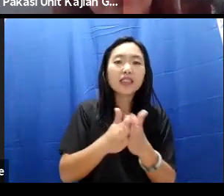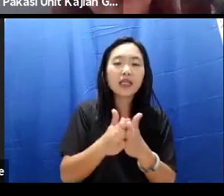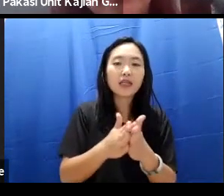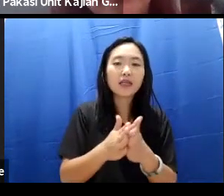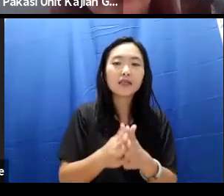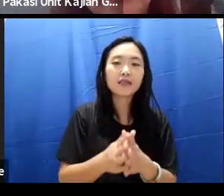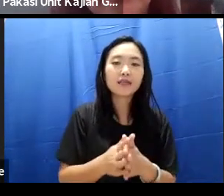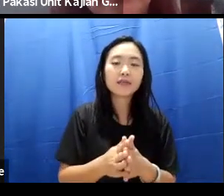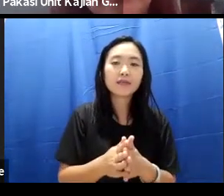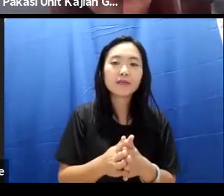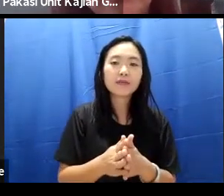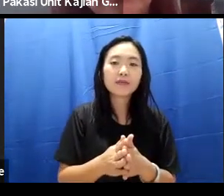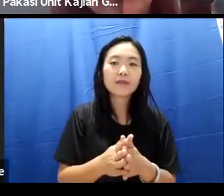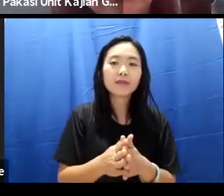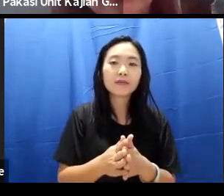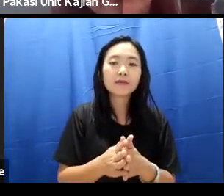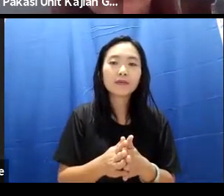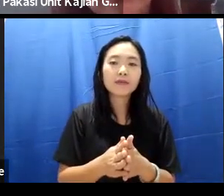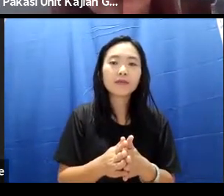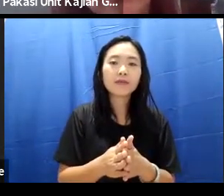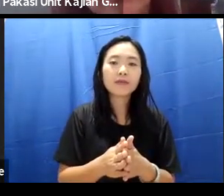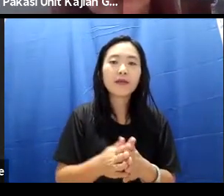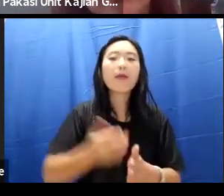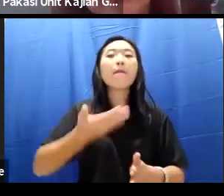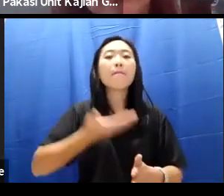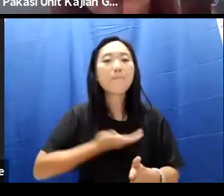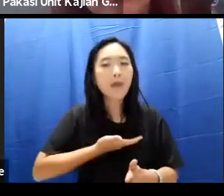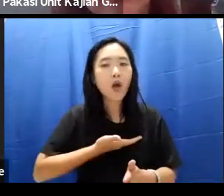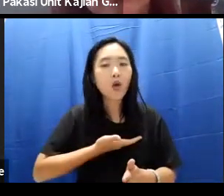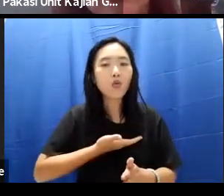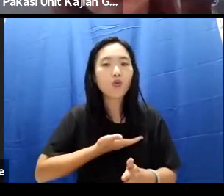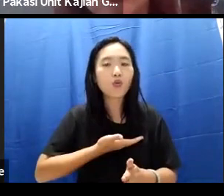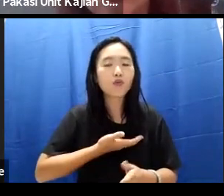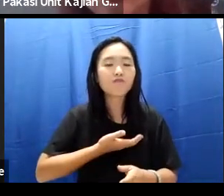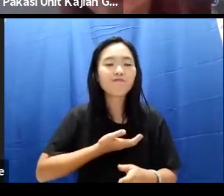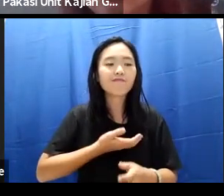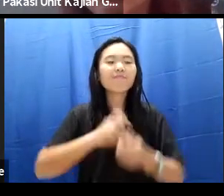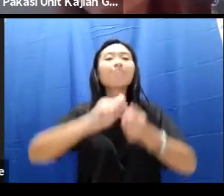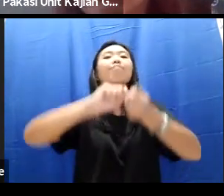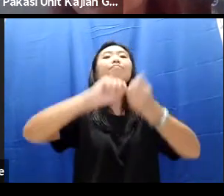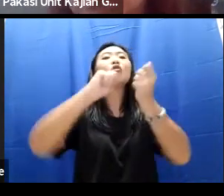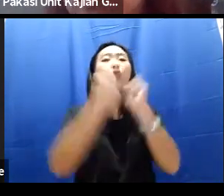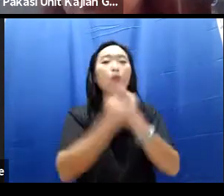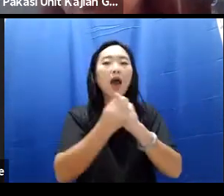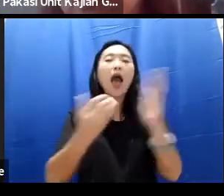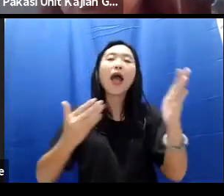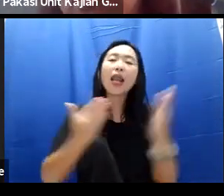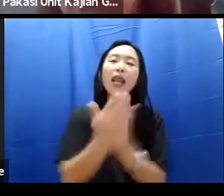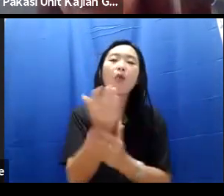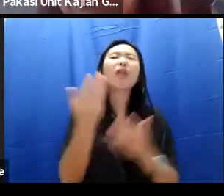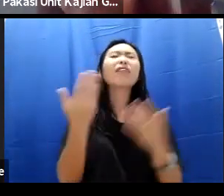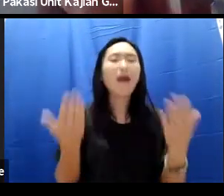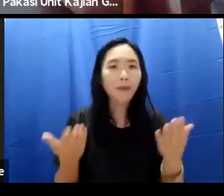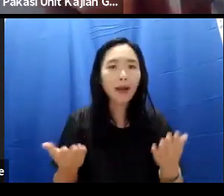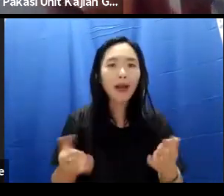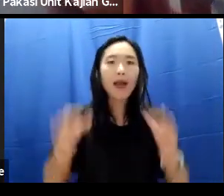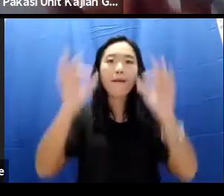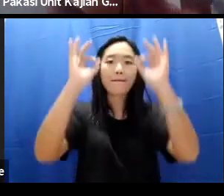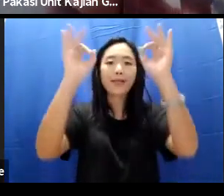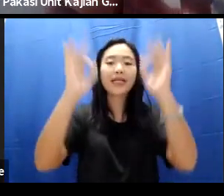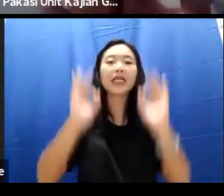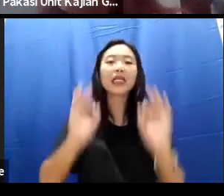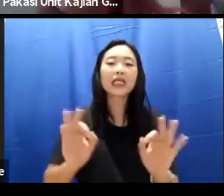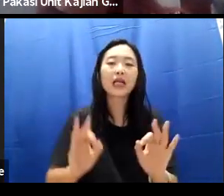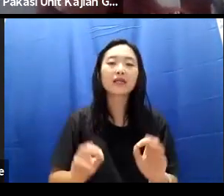saya mungkin akan mengambil melakukan perubahan lewat pendidikan gitu, karena memang ini konvensional, tapi